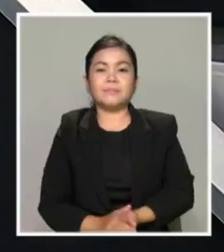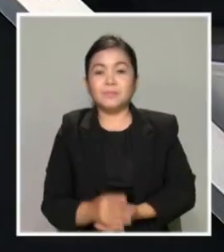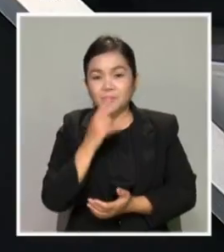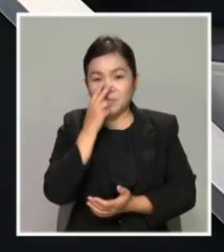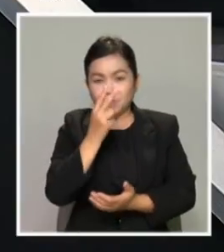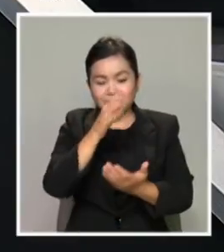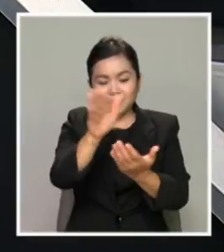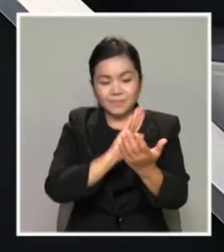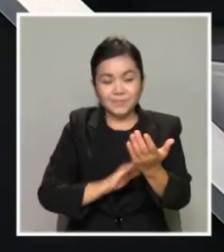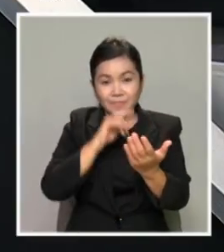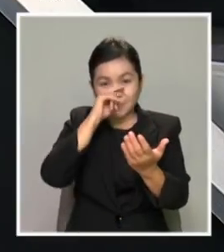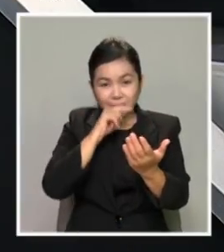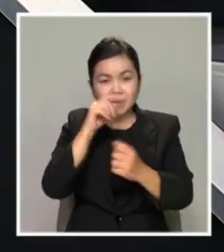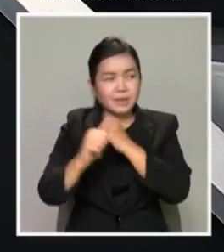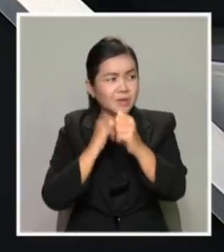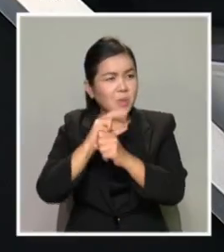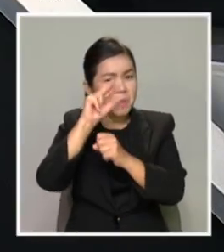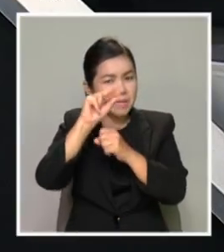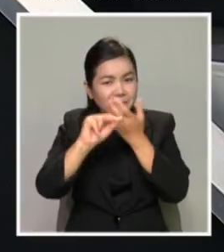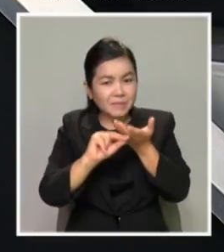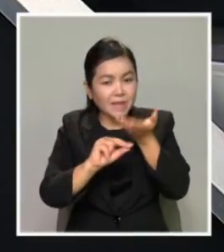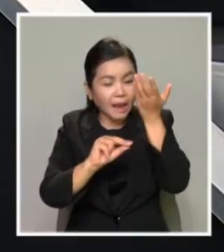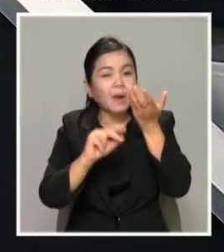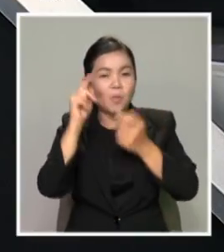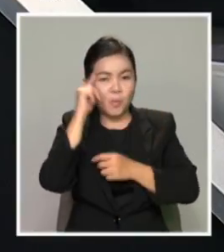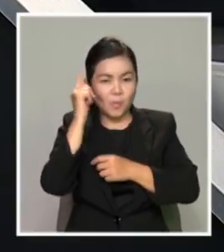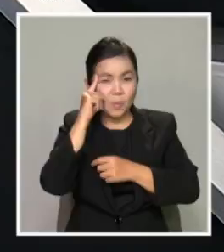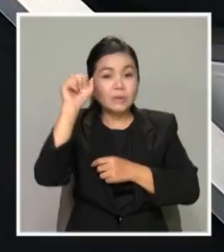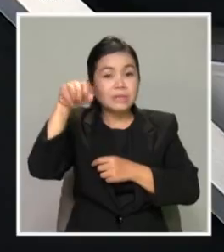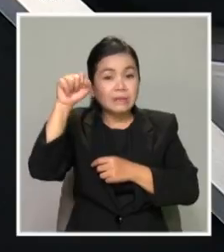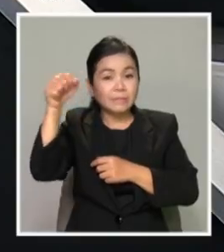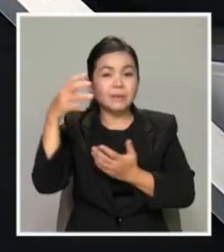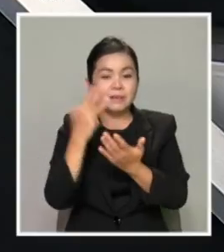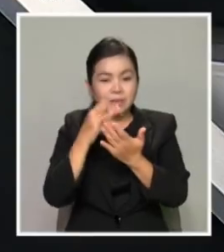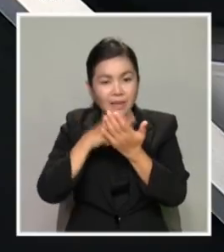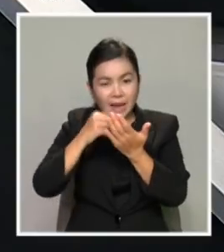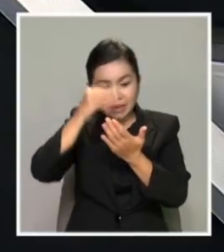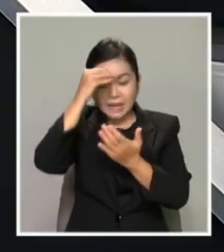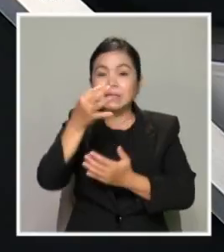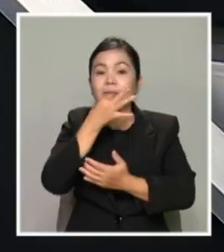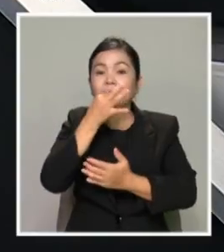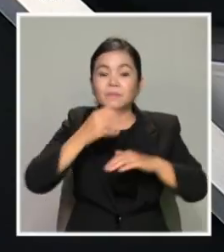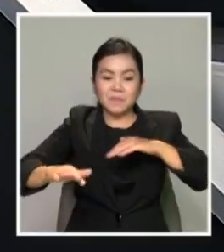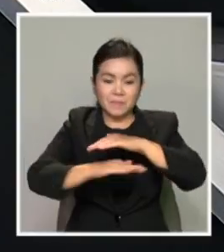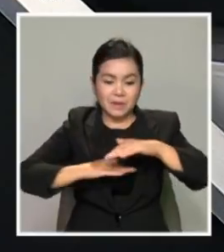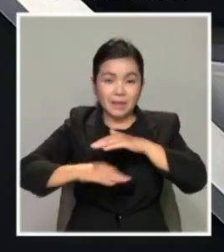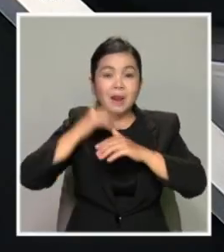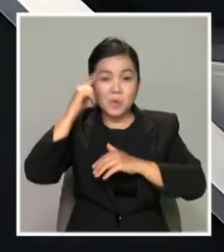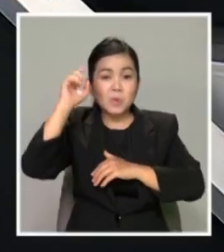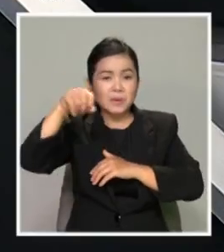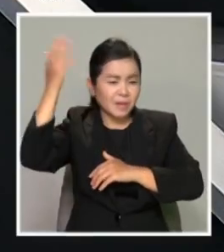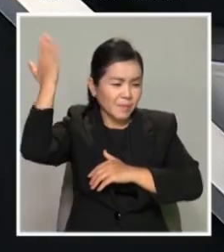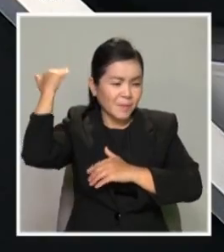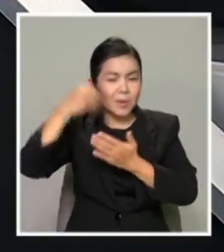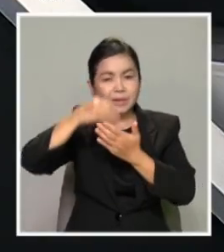ลับมาที่เมืองไทยนะคะถ้าใครอายุสัก30ขึ้นไปเนี่ยน่าจะรู้จักวิชาการงานพื้นฐานอาชีพเป็นอย่างดีนะคะสมัยนั้นเขาก็จ